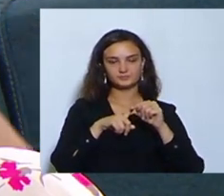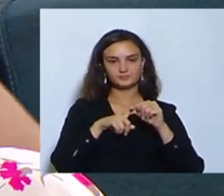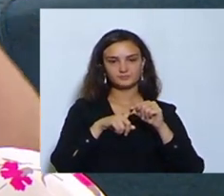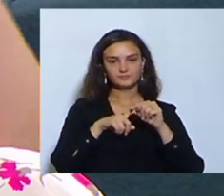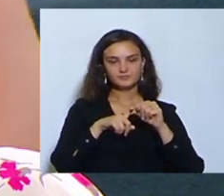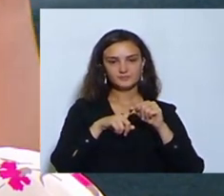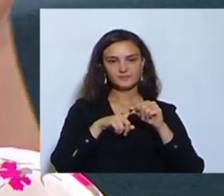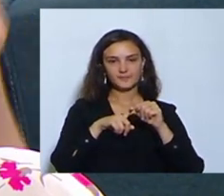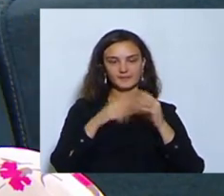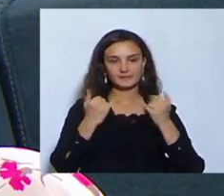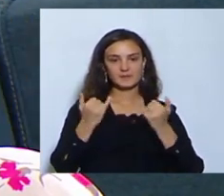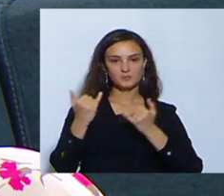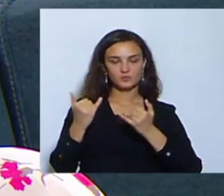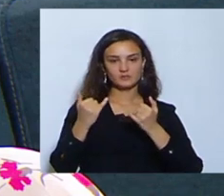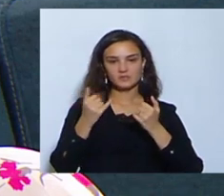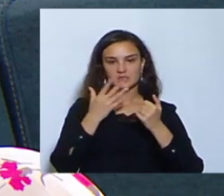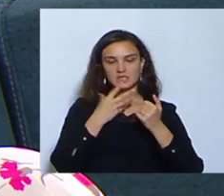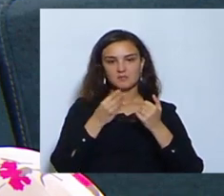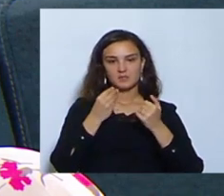იყო თანამედროვე სილამაზის